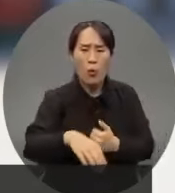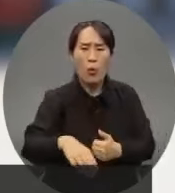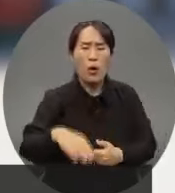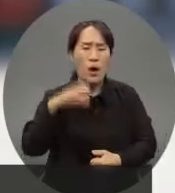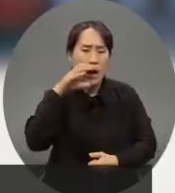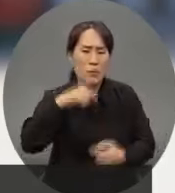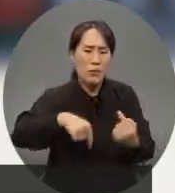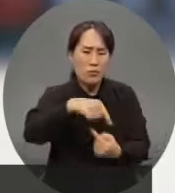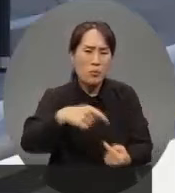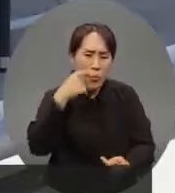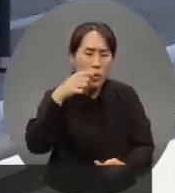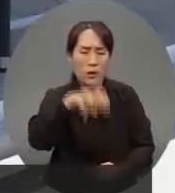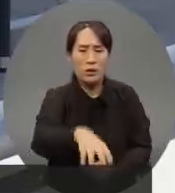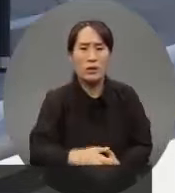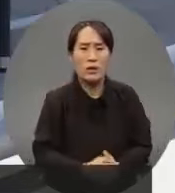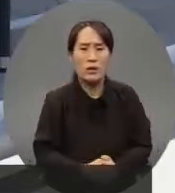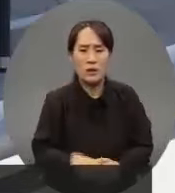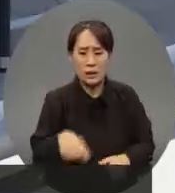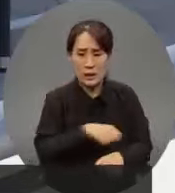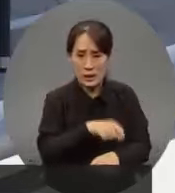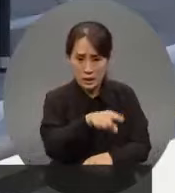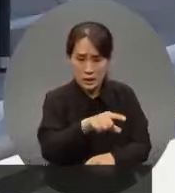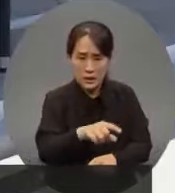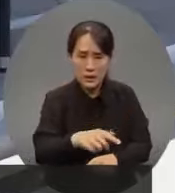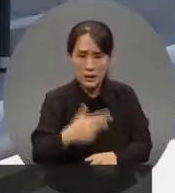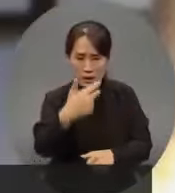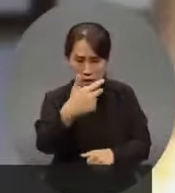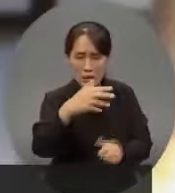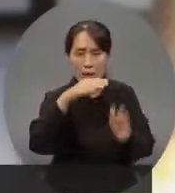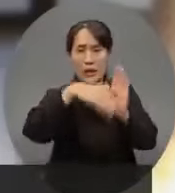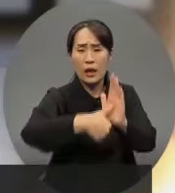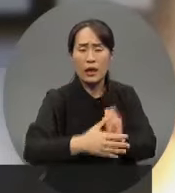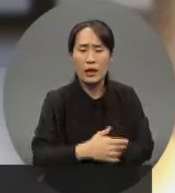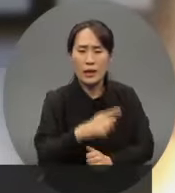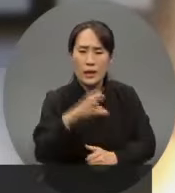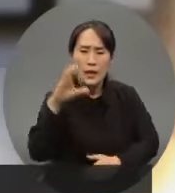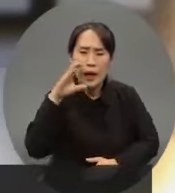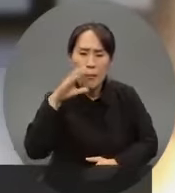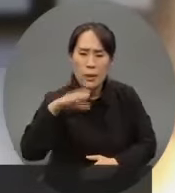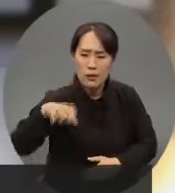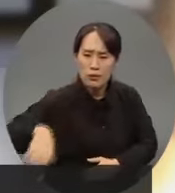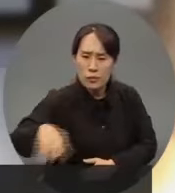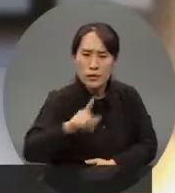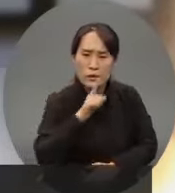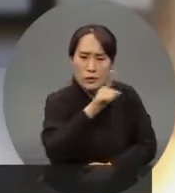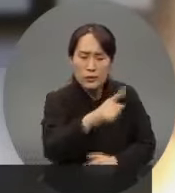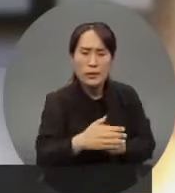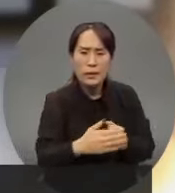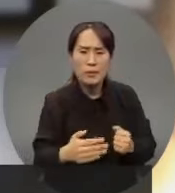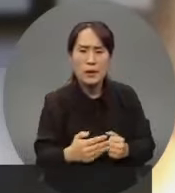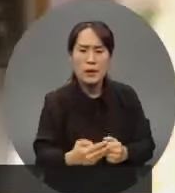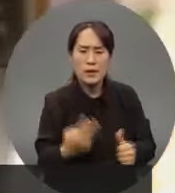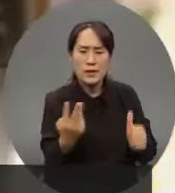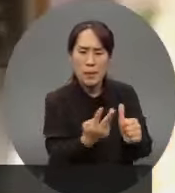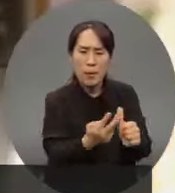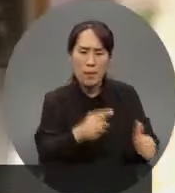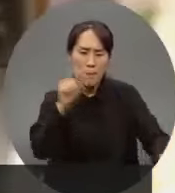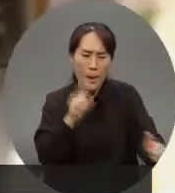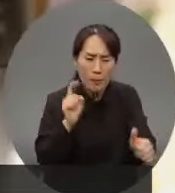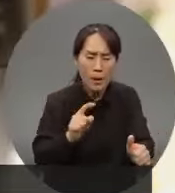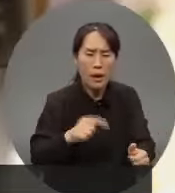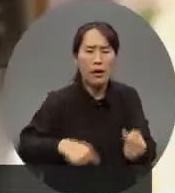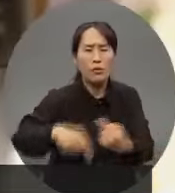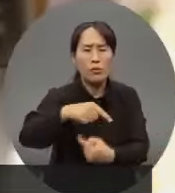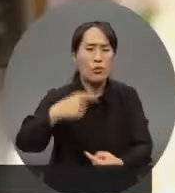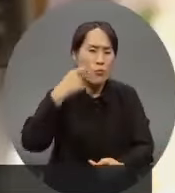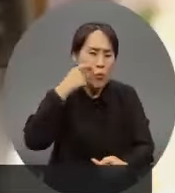수 없는 곳이었습니다 특히이 CCTV 촬영될 당시에는이 카페는 주변에 신고로 세 차례 단속에 적발돼 더는 영업을